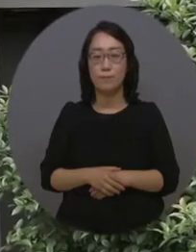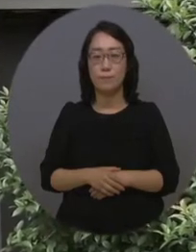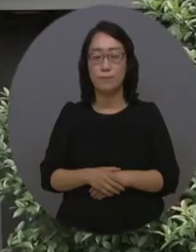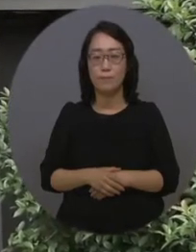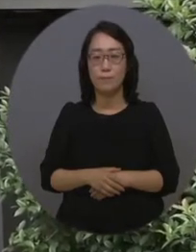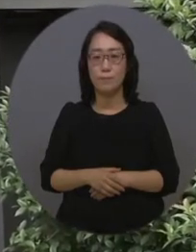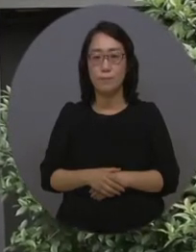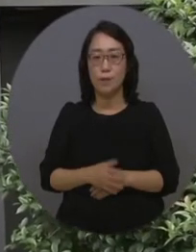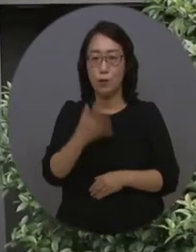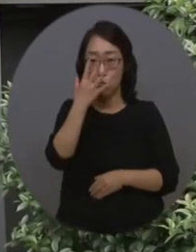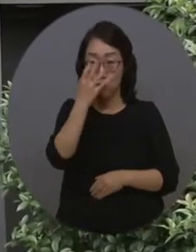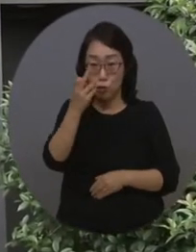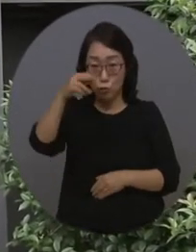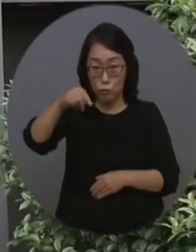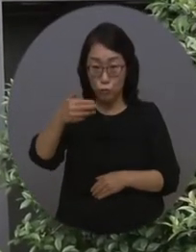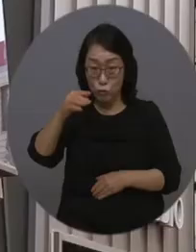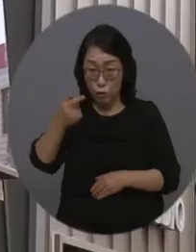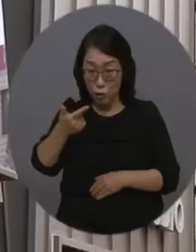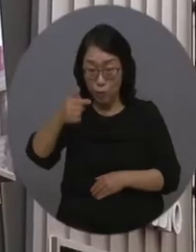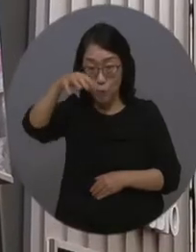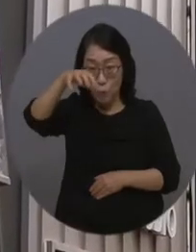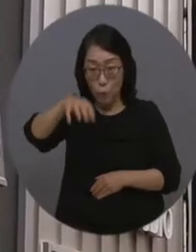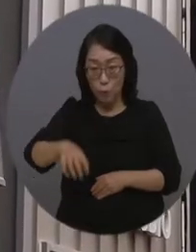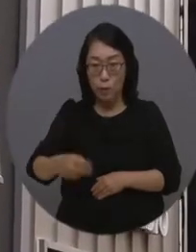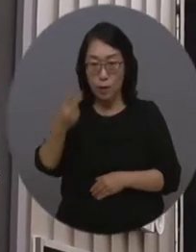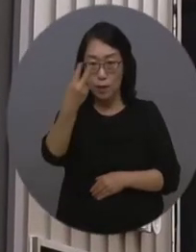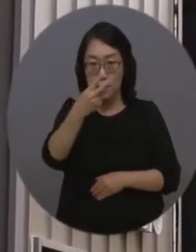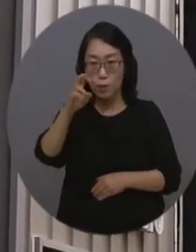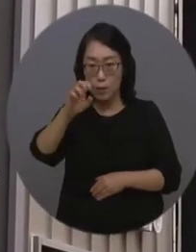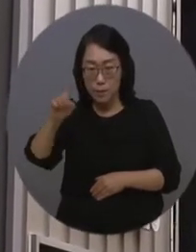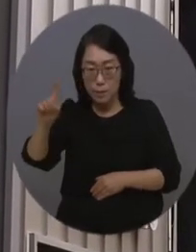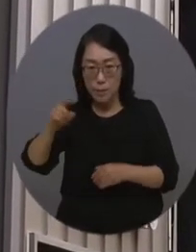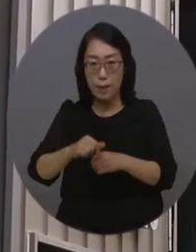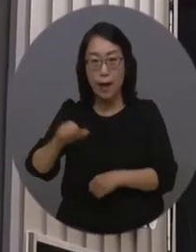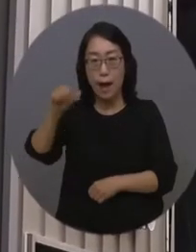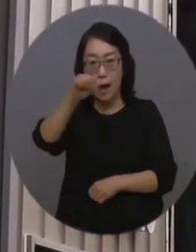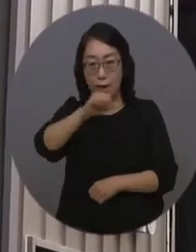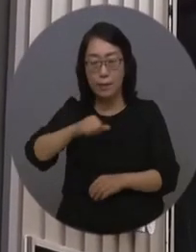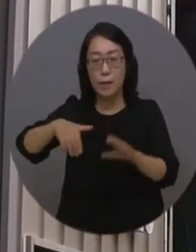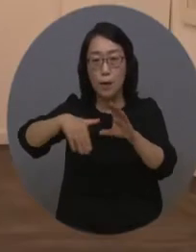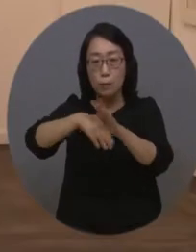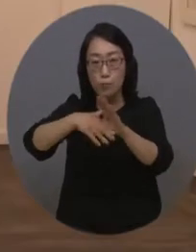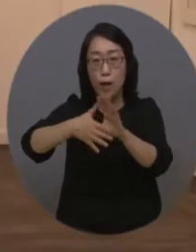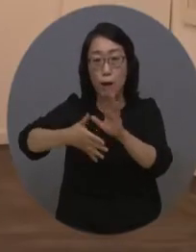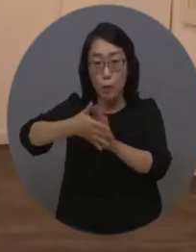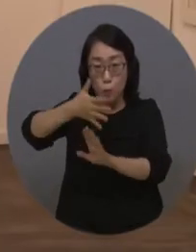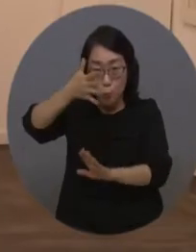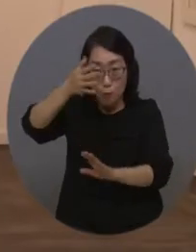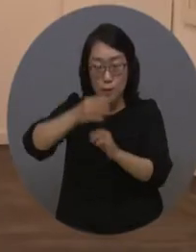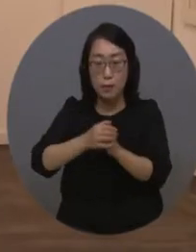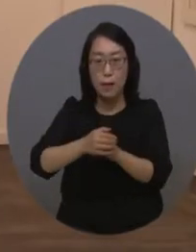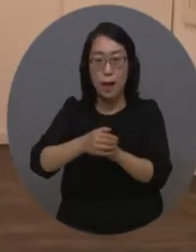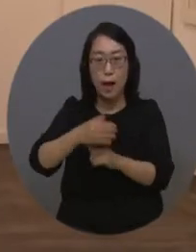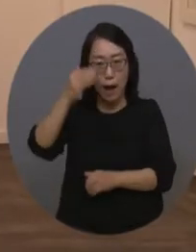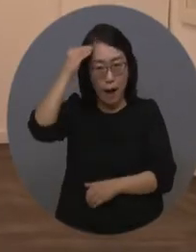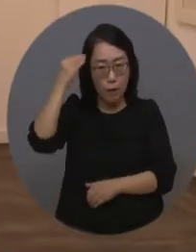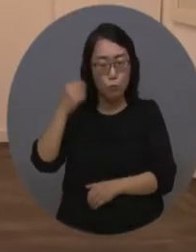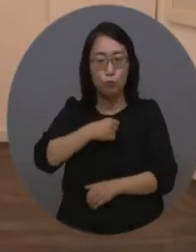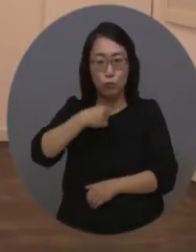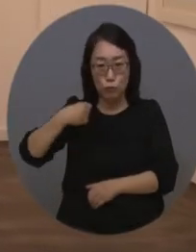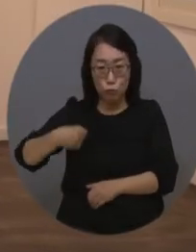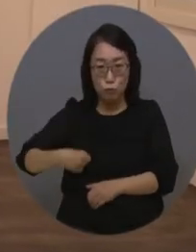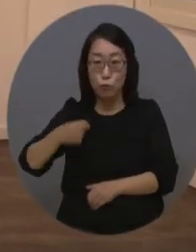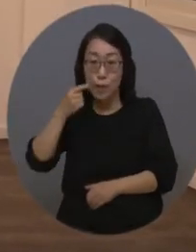순전 지역에서는 지난 체를 부터 2021 동아시아 문화도시 한중일 예술과 교주 전이 2차에